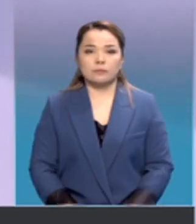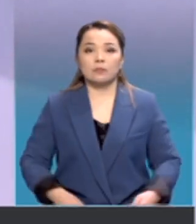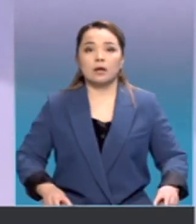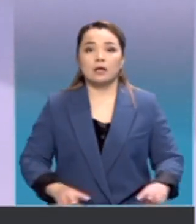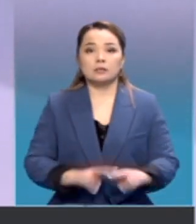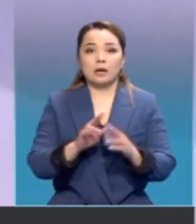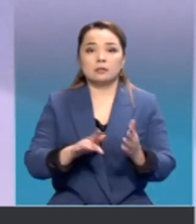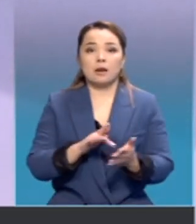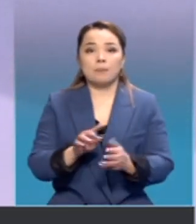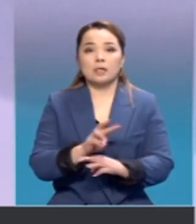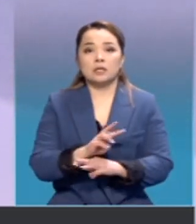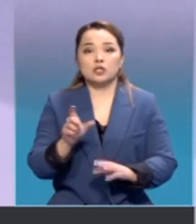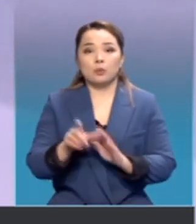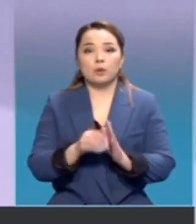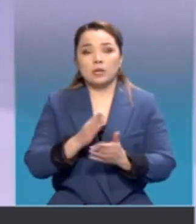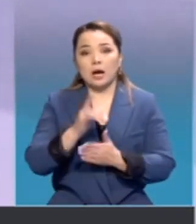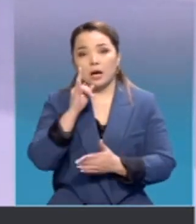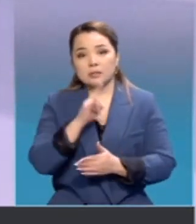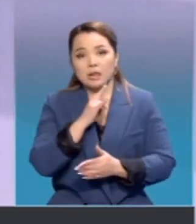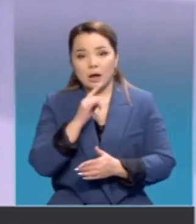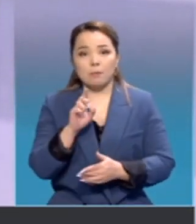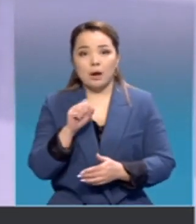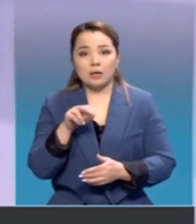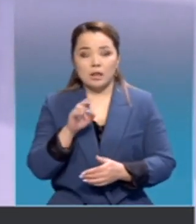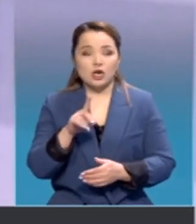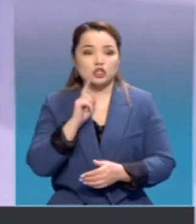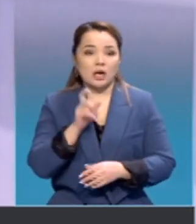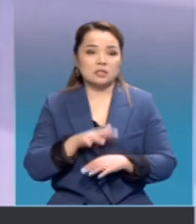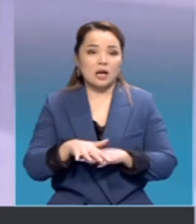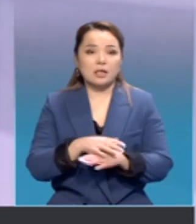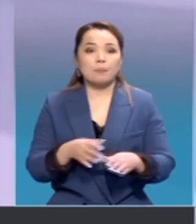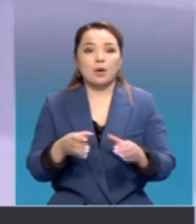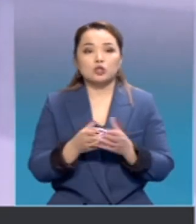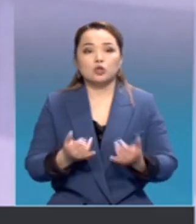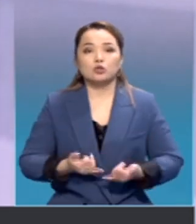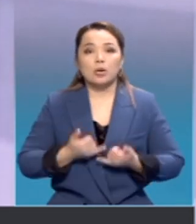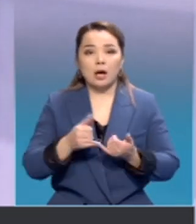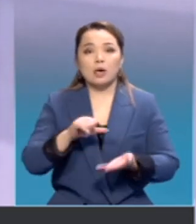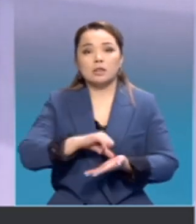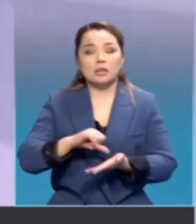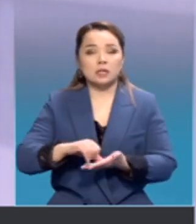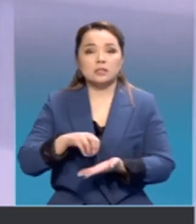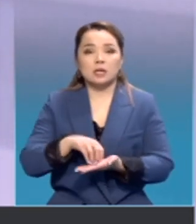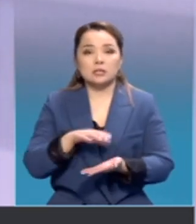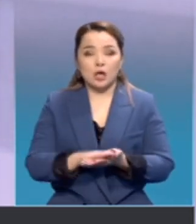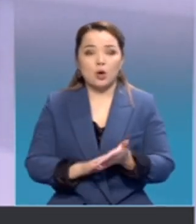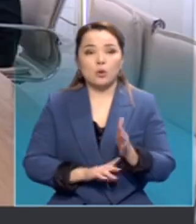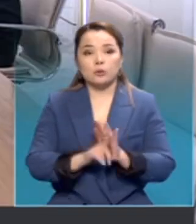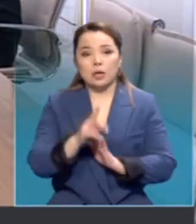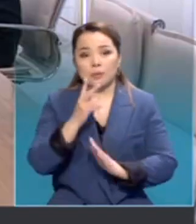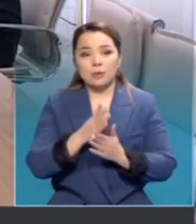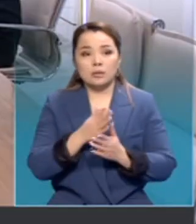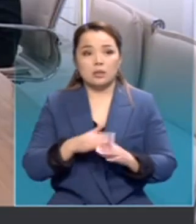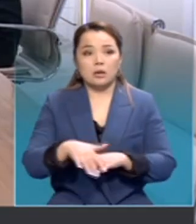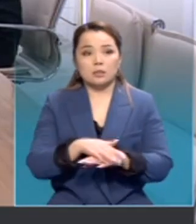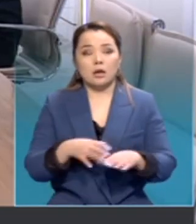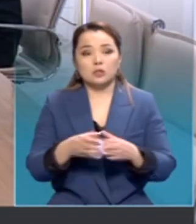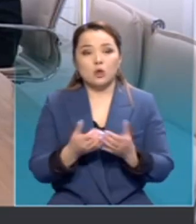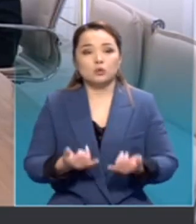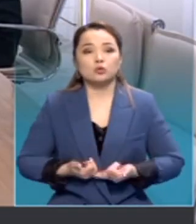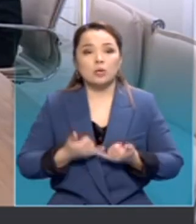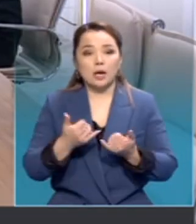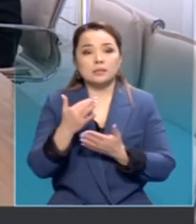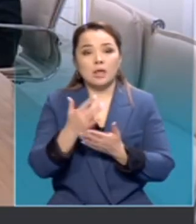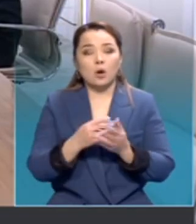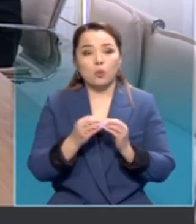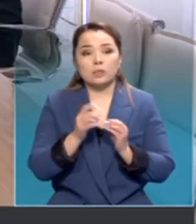Астана қаласы мәслихатының депутаттығына Қазақстанның байтақ жасылдар партиясы ұсынған кандидаттар тіркеуден өтті. Аумақтық сайлау комиссиясына ұсынылған тізімде